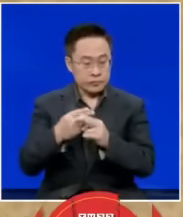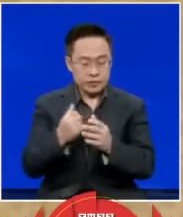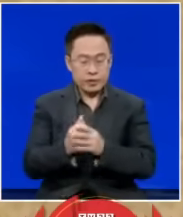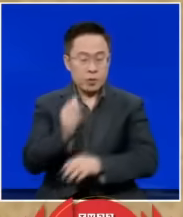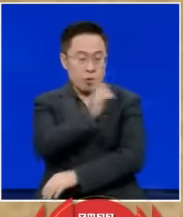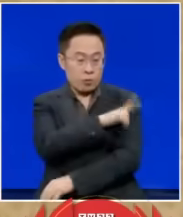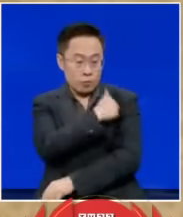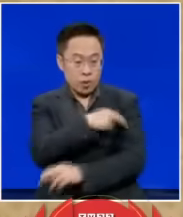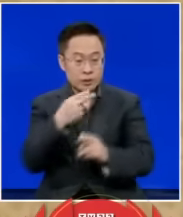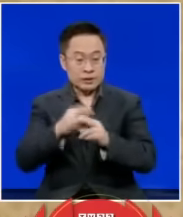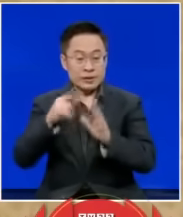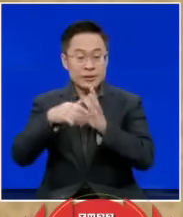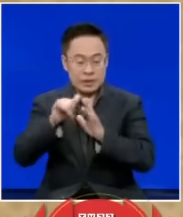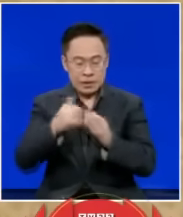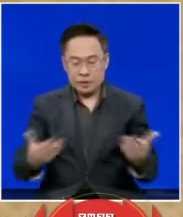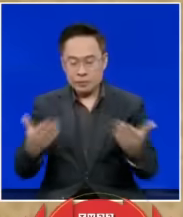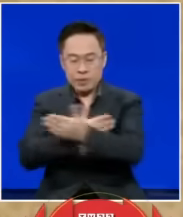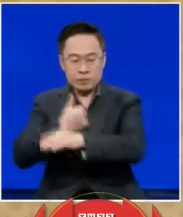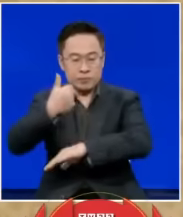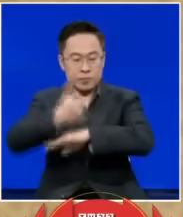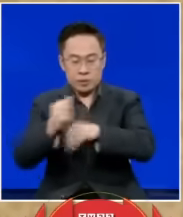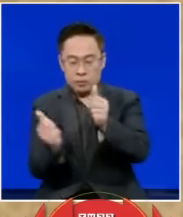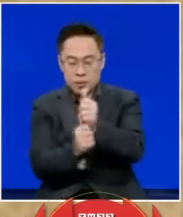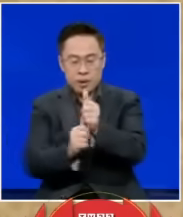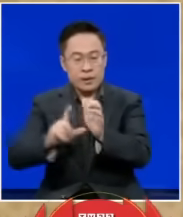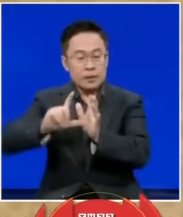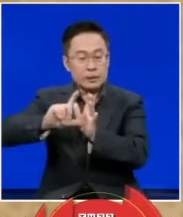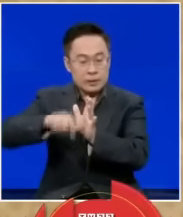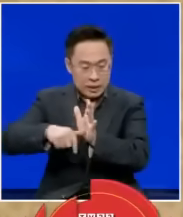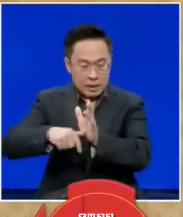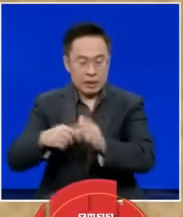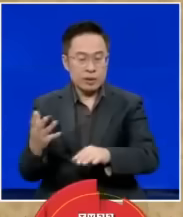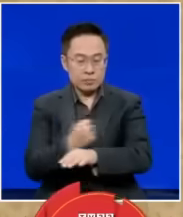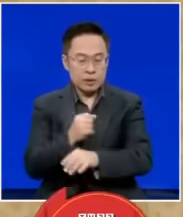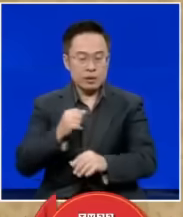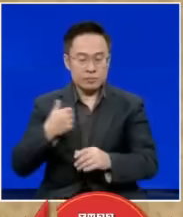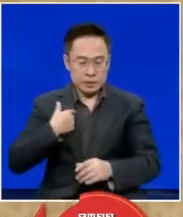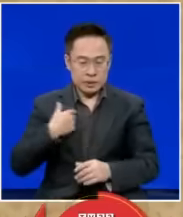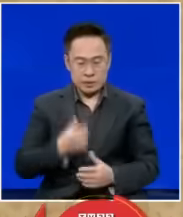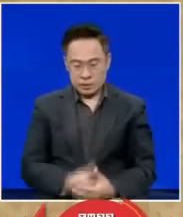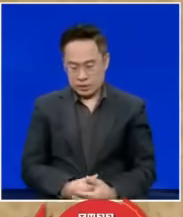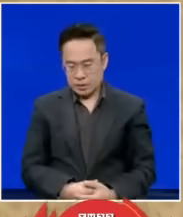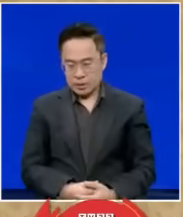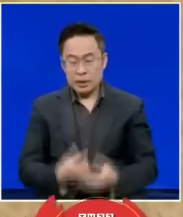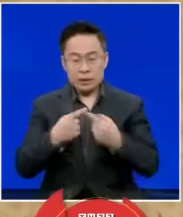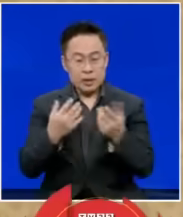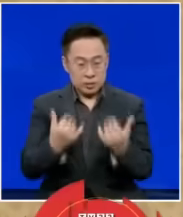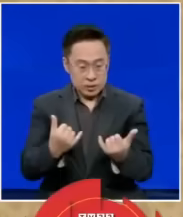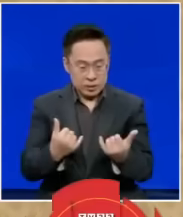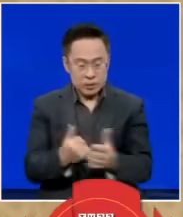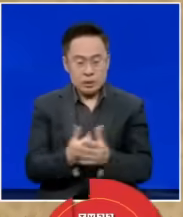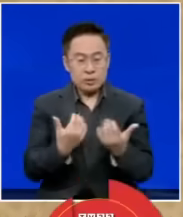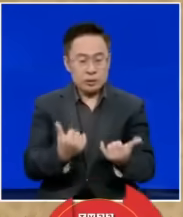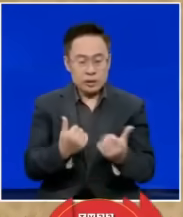รีด้วยนะฮะแต่ว่าก่อนหน้านี้มองไปที่รองเลขาธิการนะครับฝ่ายการเมืองอดีตส.ส.เชียงใหม่คือคุณจักรพลแต่ล่าสุด